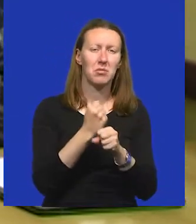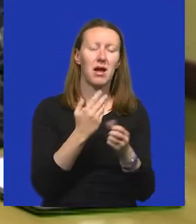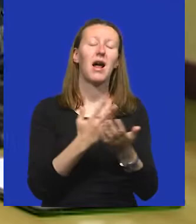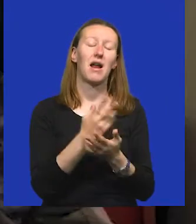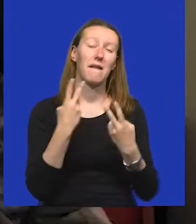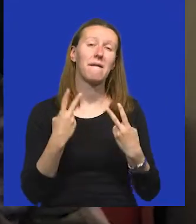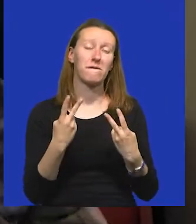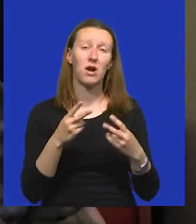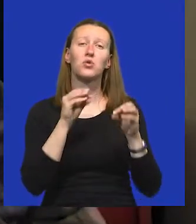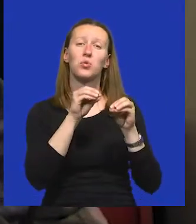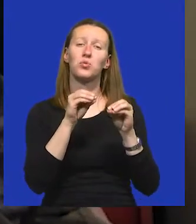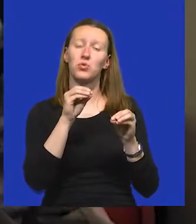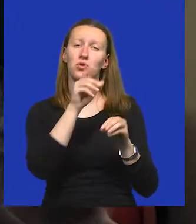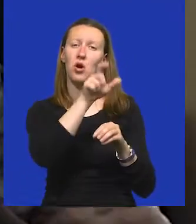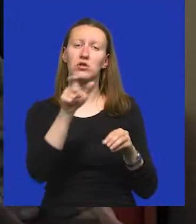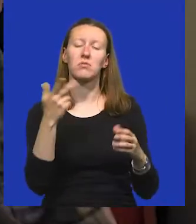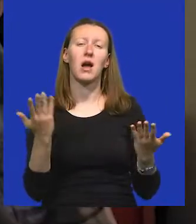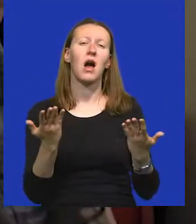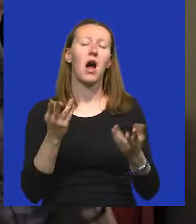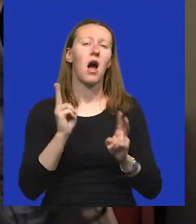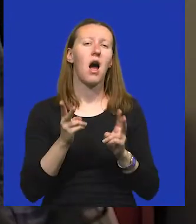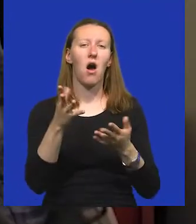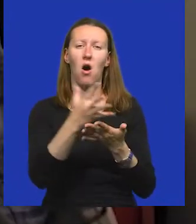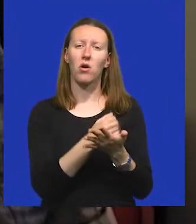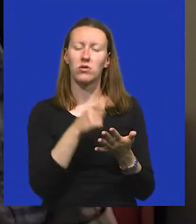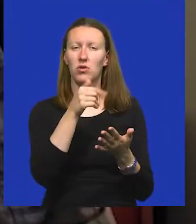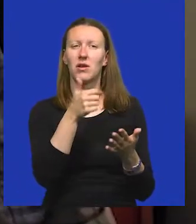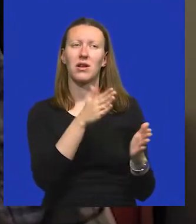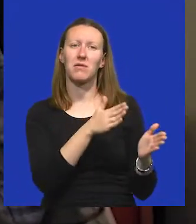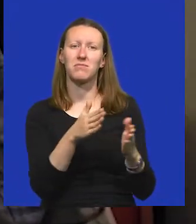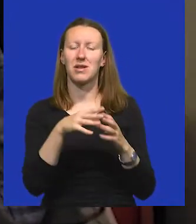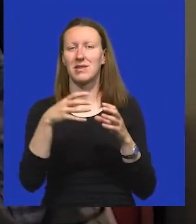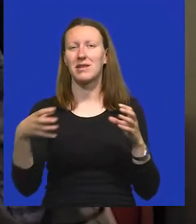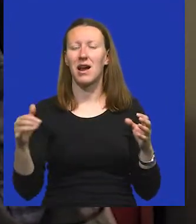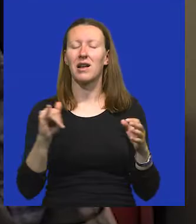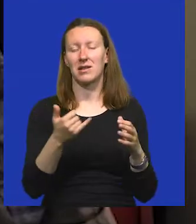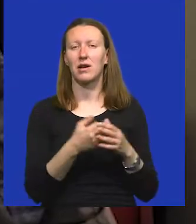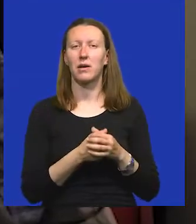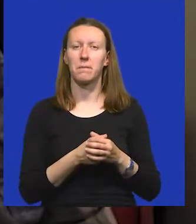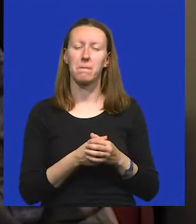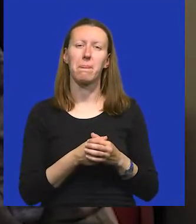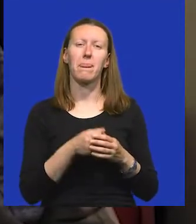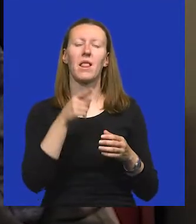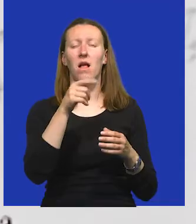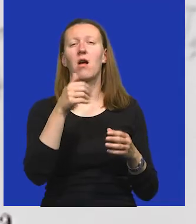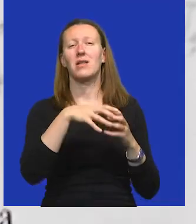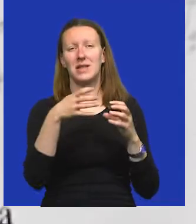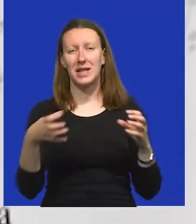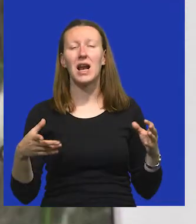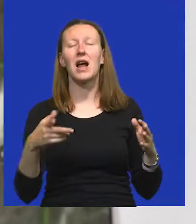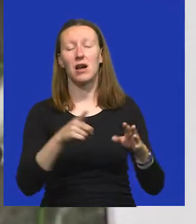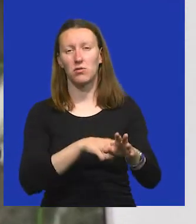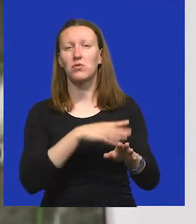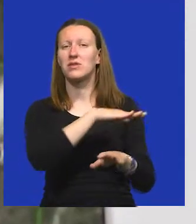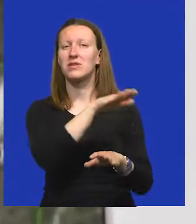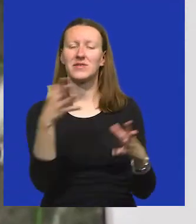ma è importante insegnare alle persone come usare, e questo è un procedimento un po' più lungo. Sì, è un procedimento